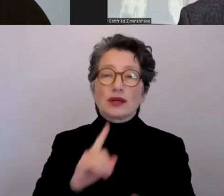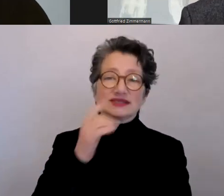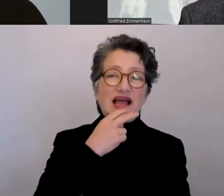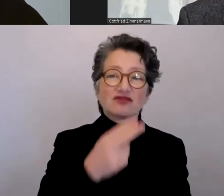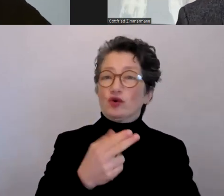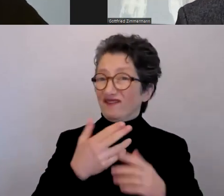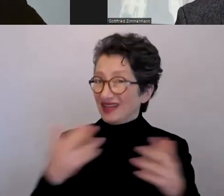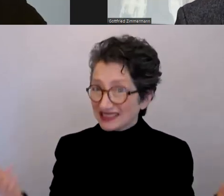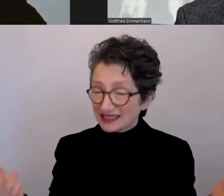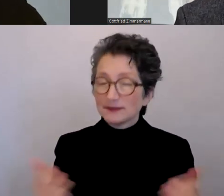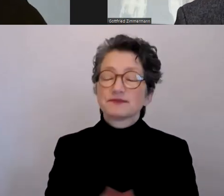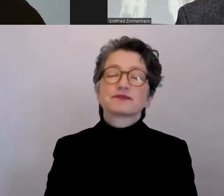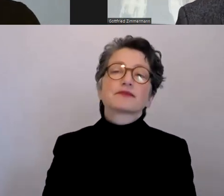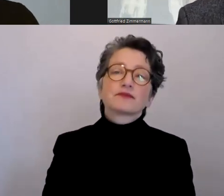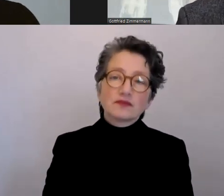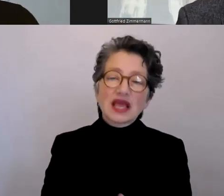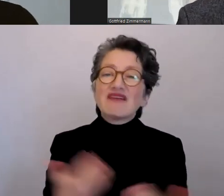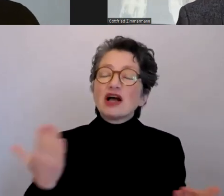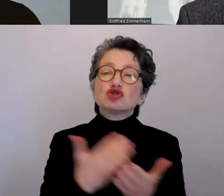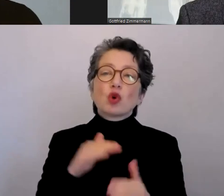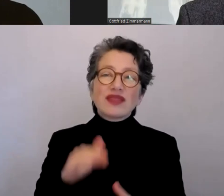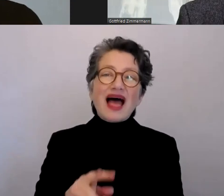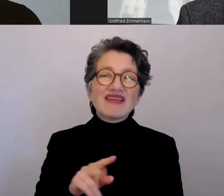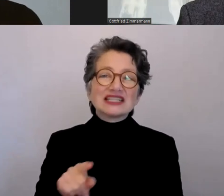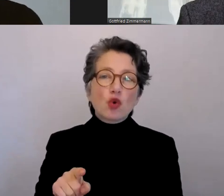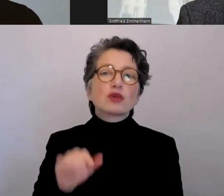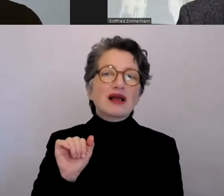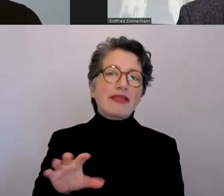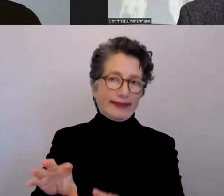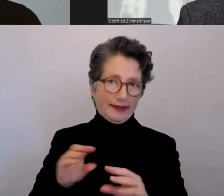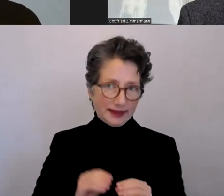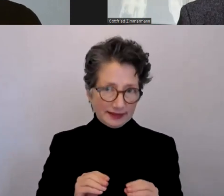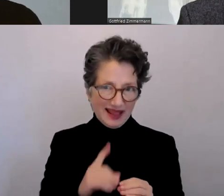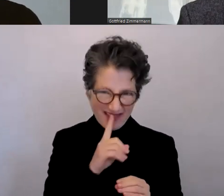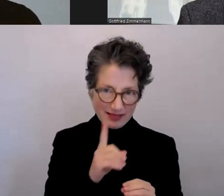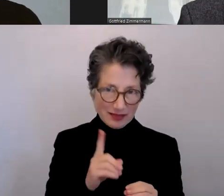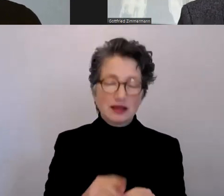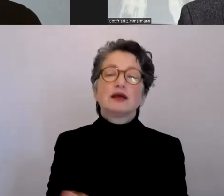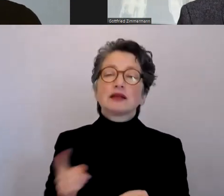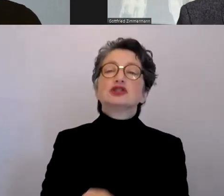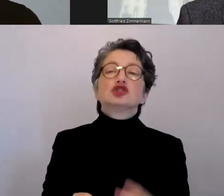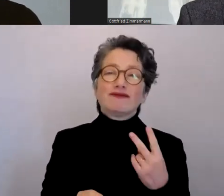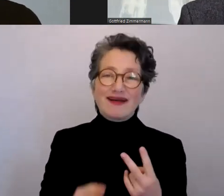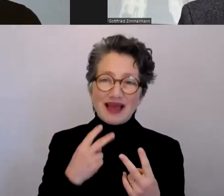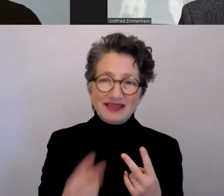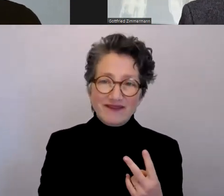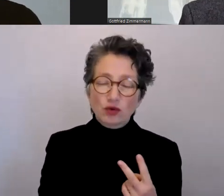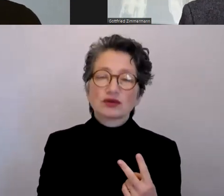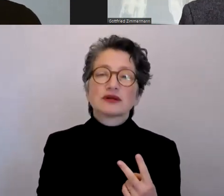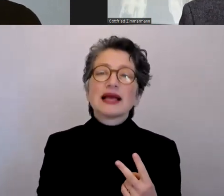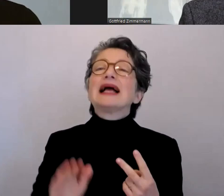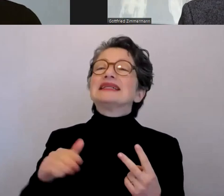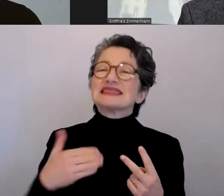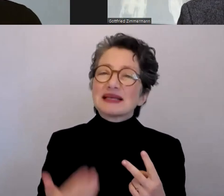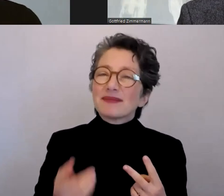kann die Versionen nehmen, die es schon gibt, wenn es die gibt. Die zweite Antwort, es gibt dann auch